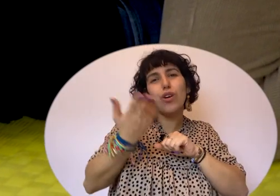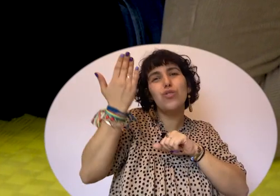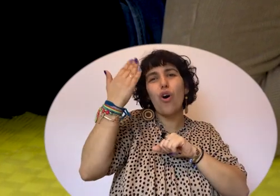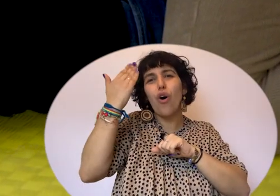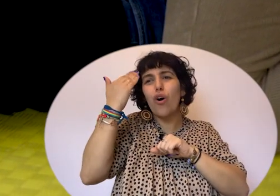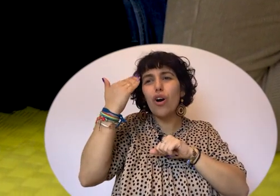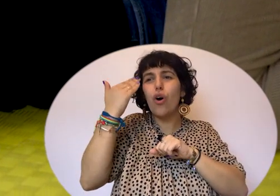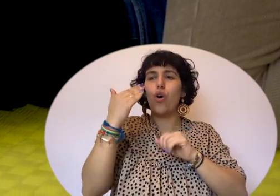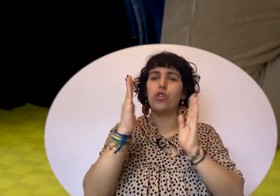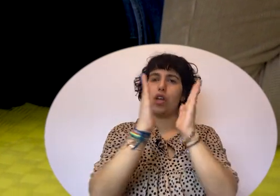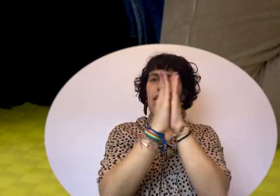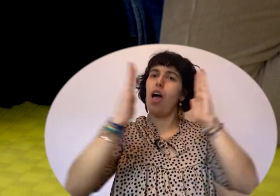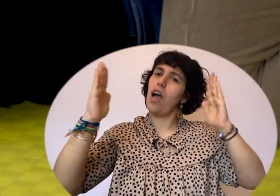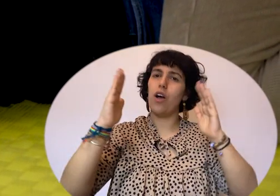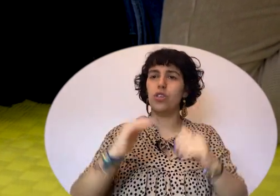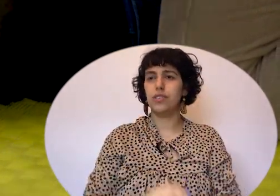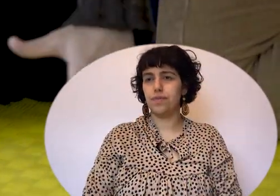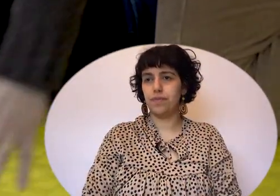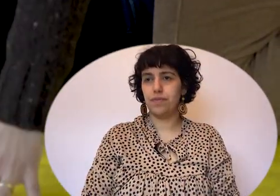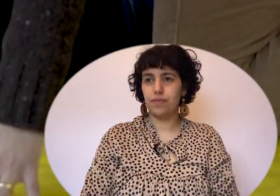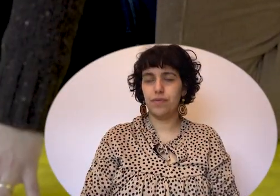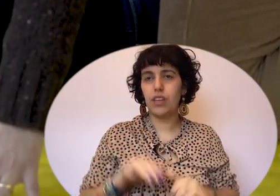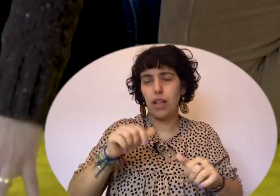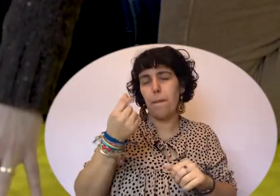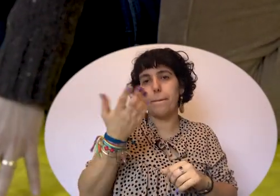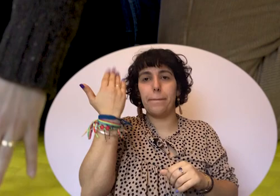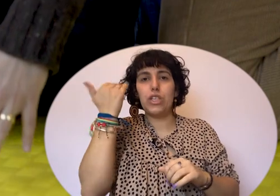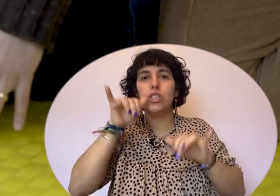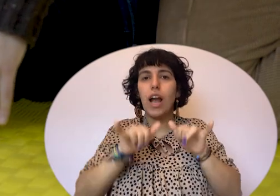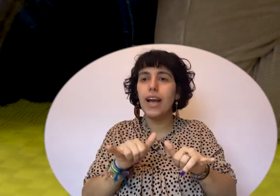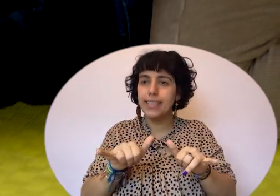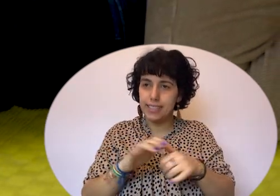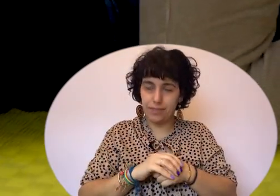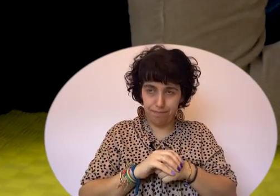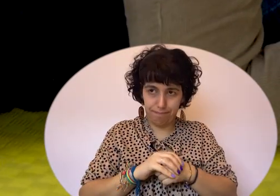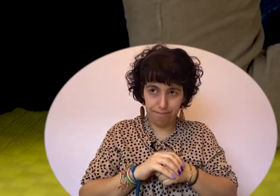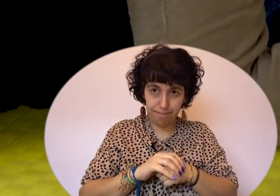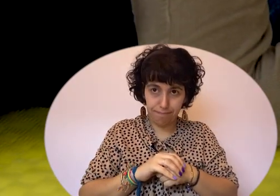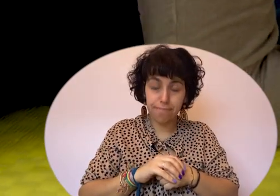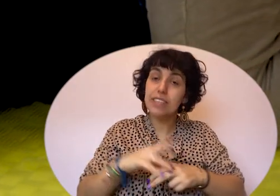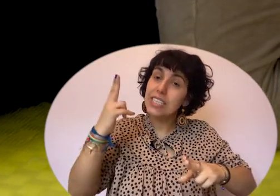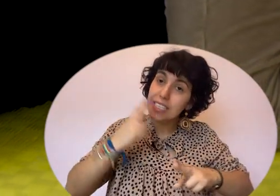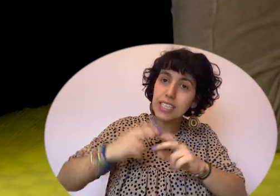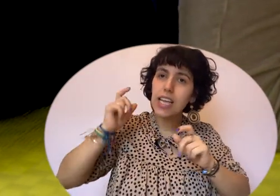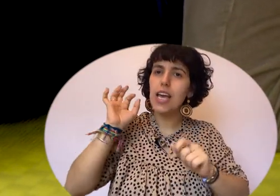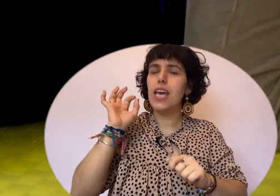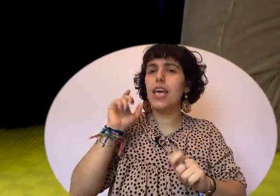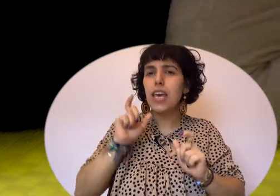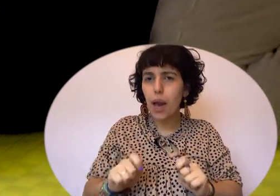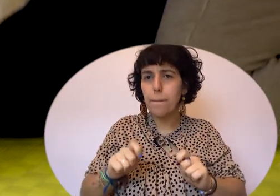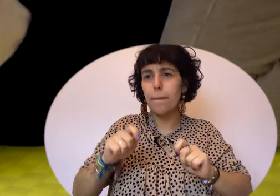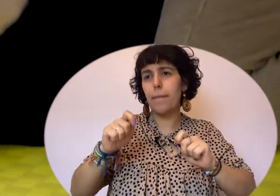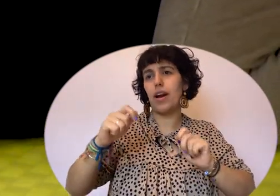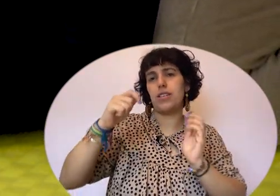yaptığımız gibi gene aynı şekilde buradan hızlı bir şekilde deli kollarını alabiliyoruz Eğer bu hızlı bir şekilde yaparsak Biraz önce olduğu gibi